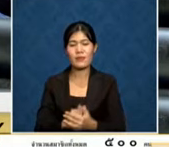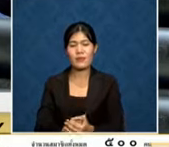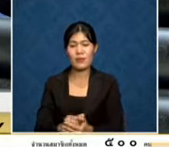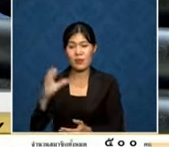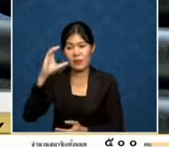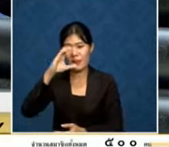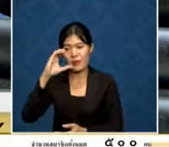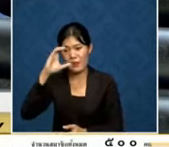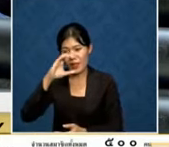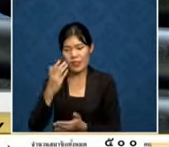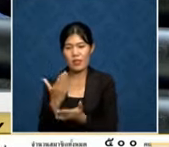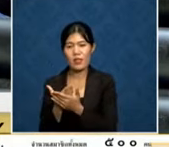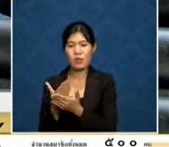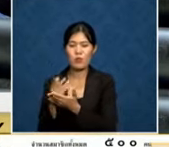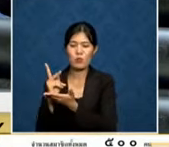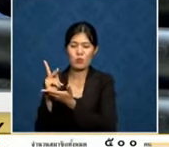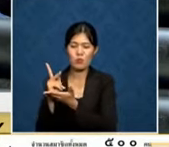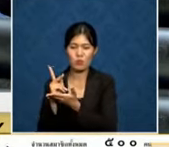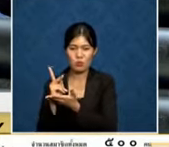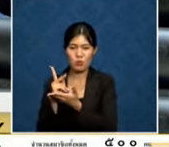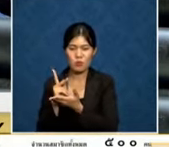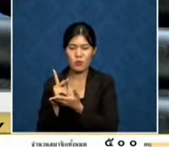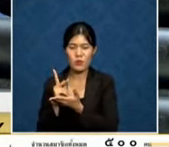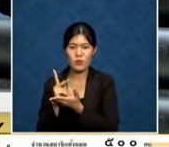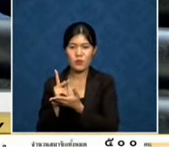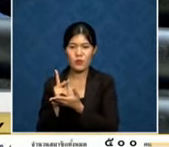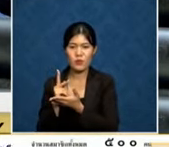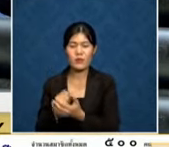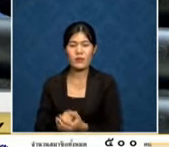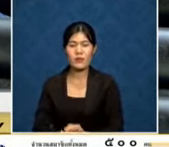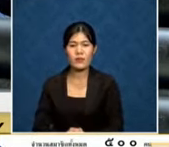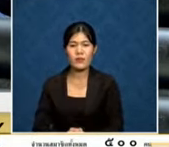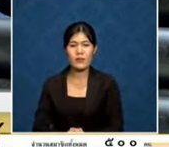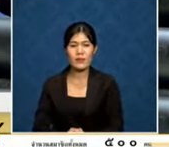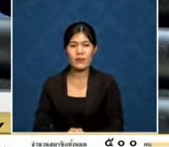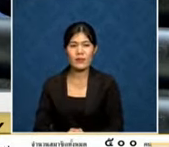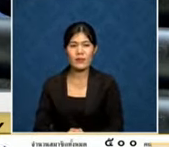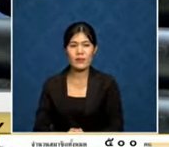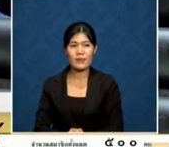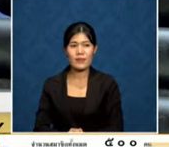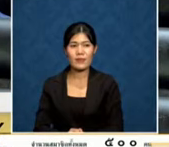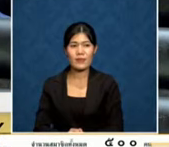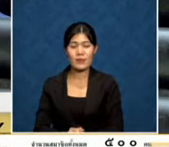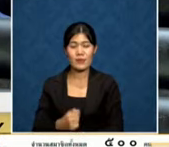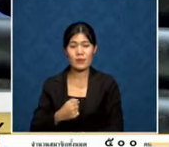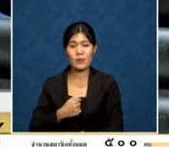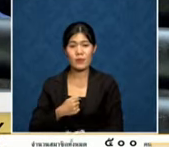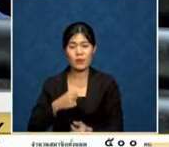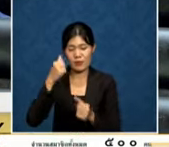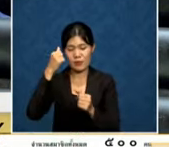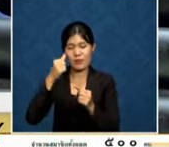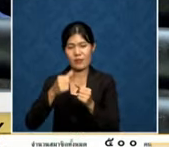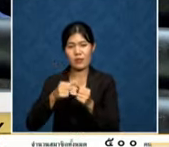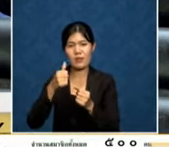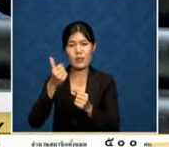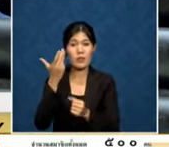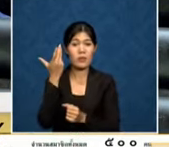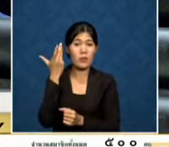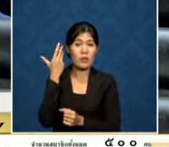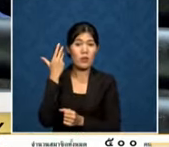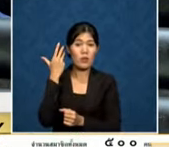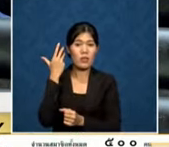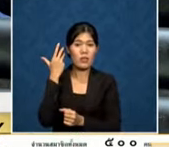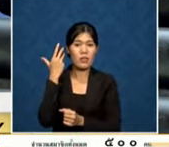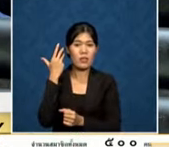หาเงินกู้ทั้งการทั้งที่พวกกับผมจำได้ว่าตอนที่ท่านนายกหาเสียง